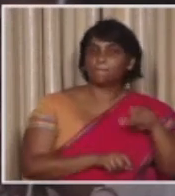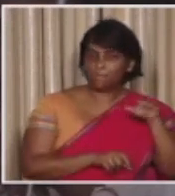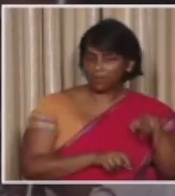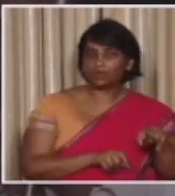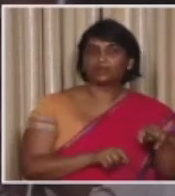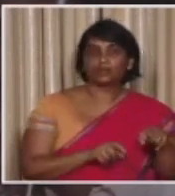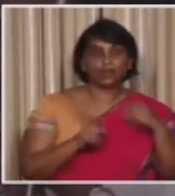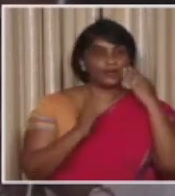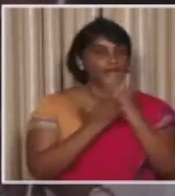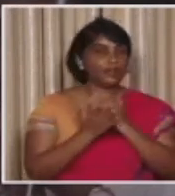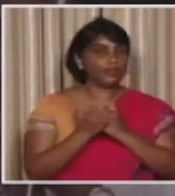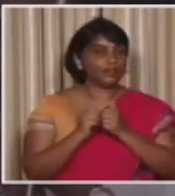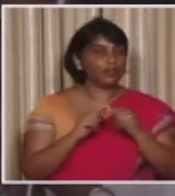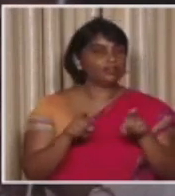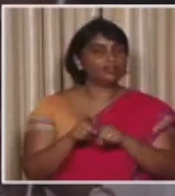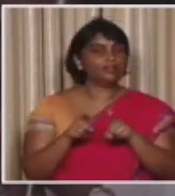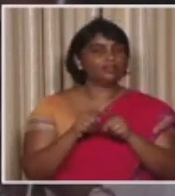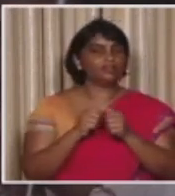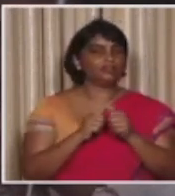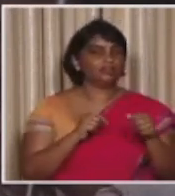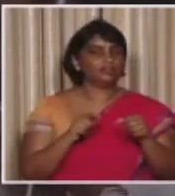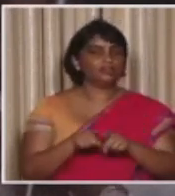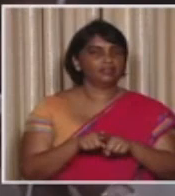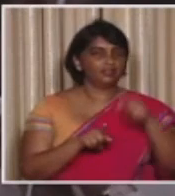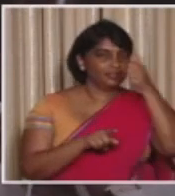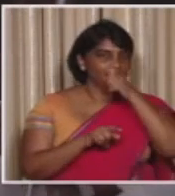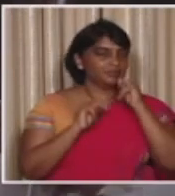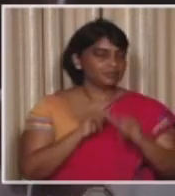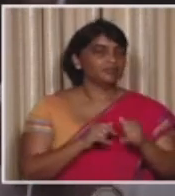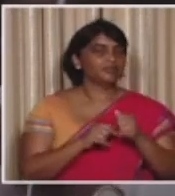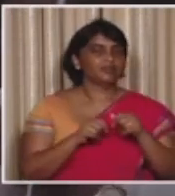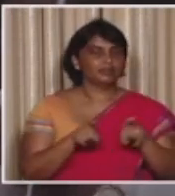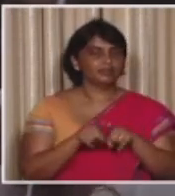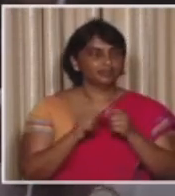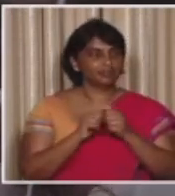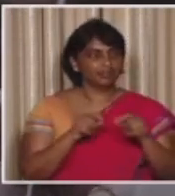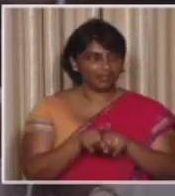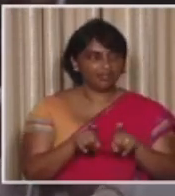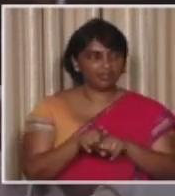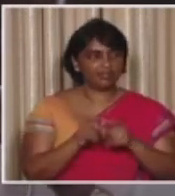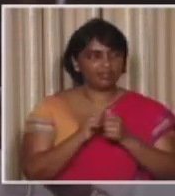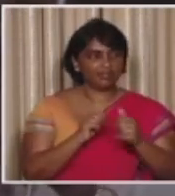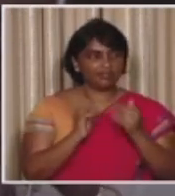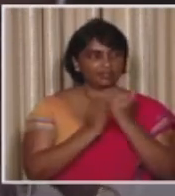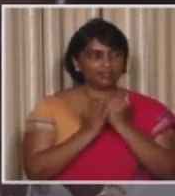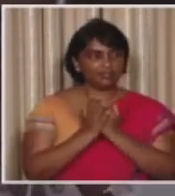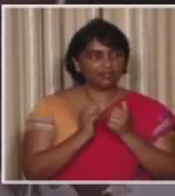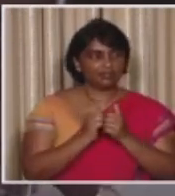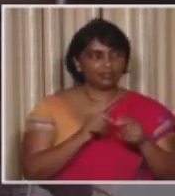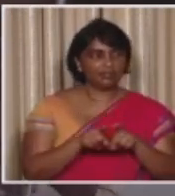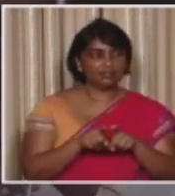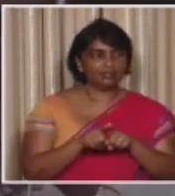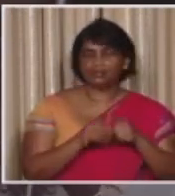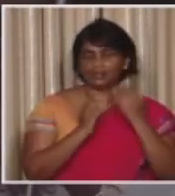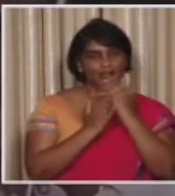කිරීමේදී ඒ මුදල් භාවිතයේ සිදුවෙන දූෂණ අක්‍රමිකතා ඒ වගේම වැරදි ක්‍රියාමාර්ග පිළිබඳ